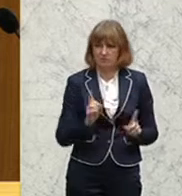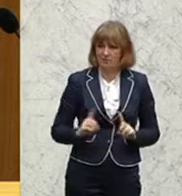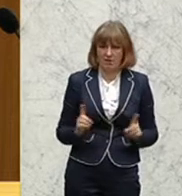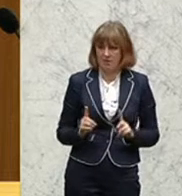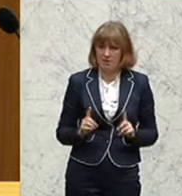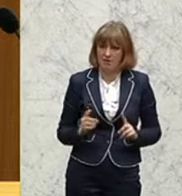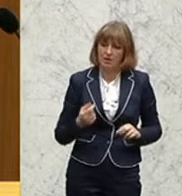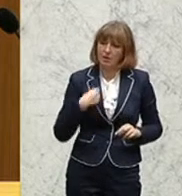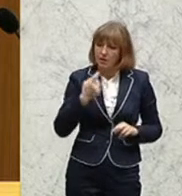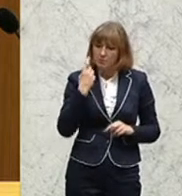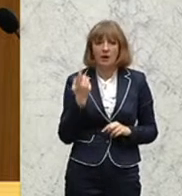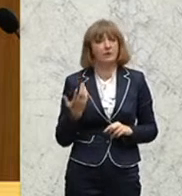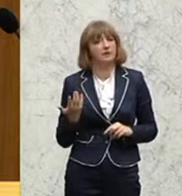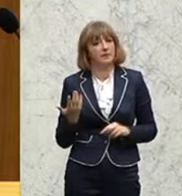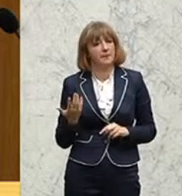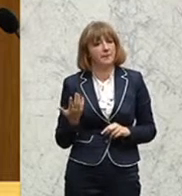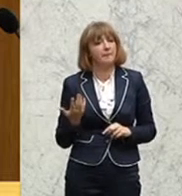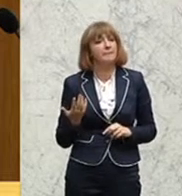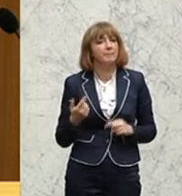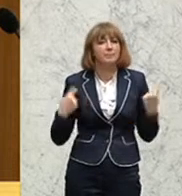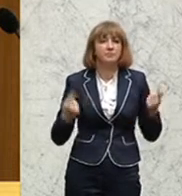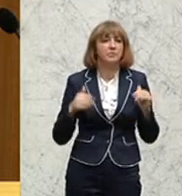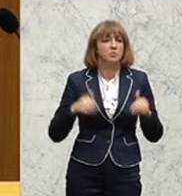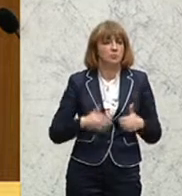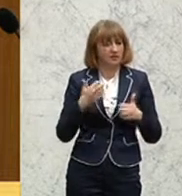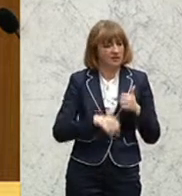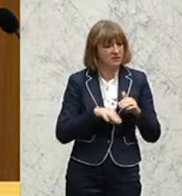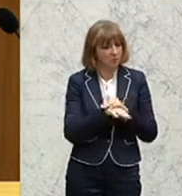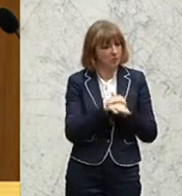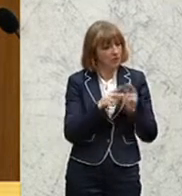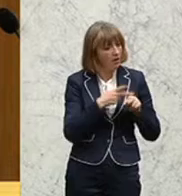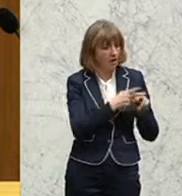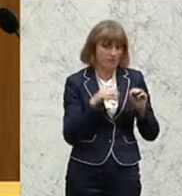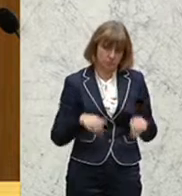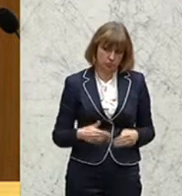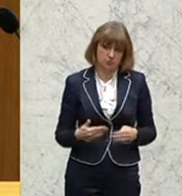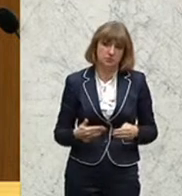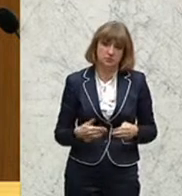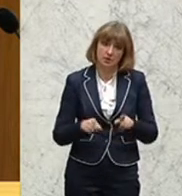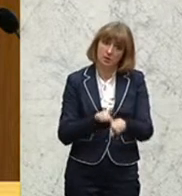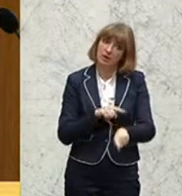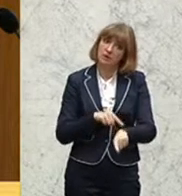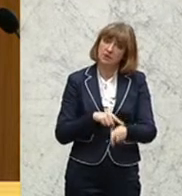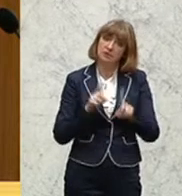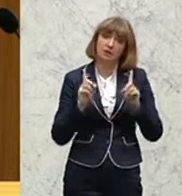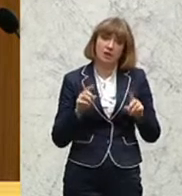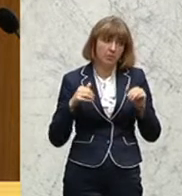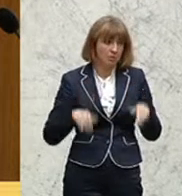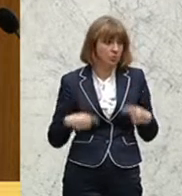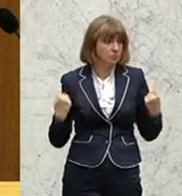Mein Fazit daraus ist, wir müssen den Kriegsflüchtlingen helfen. Gleichzeitig müssen